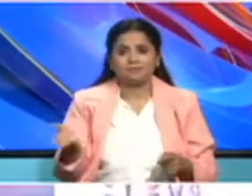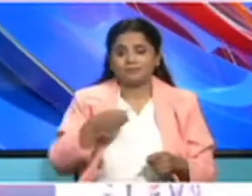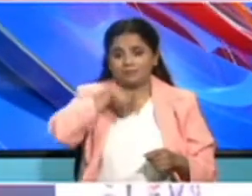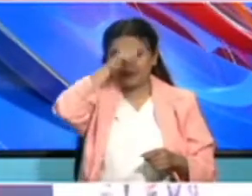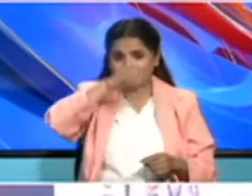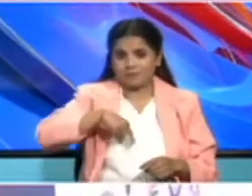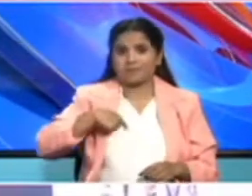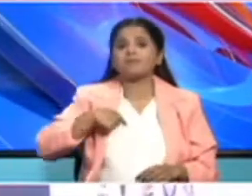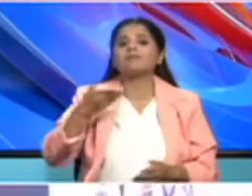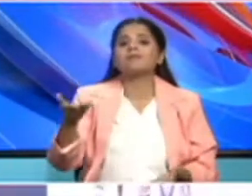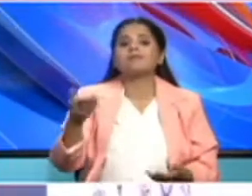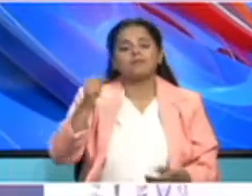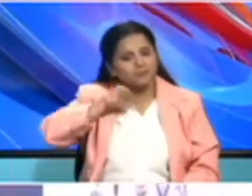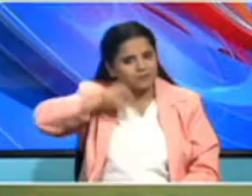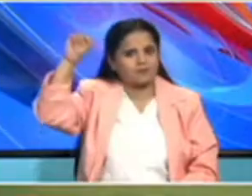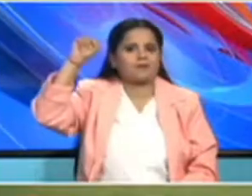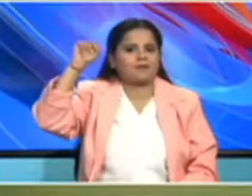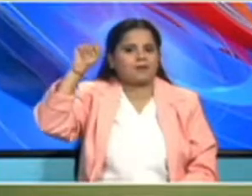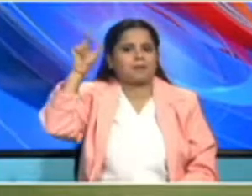भारत माता की,